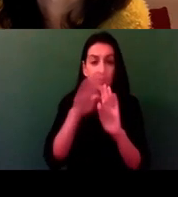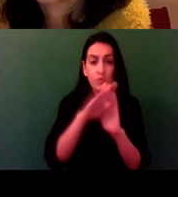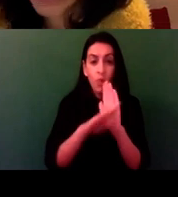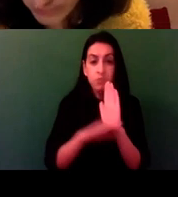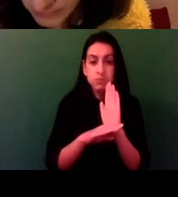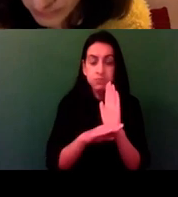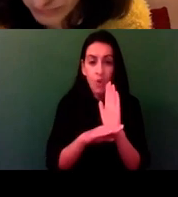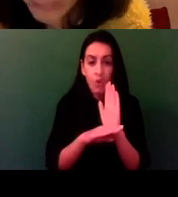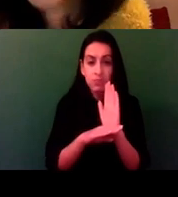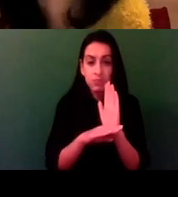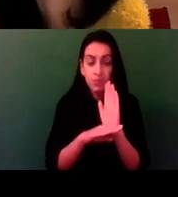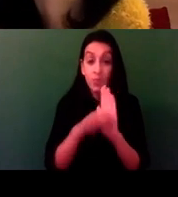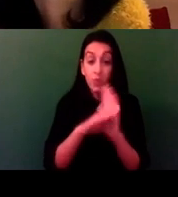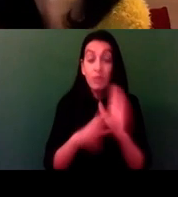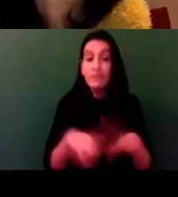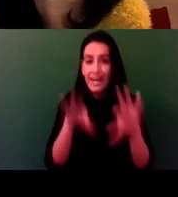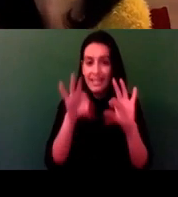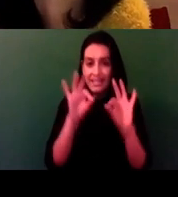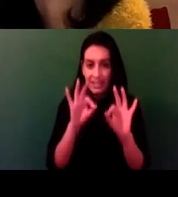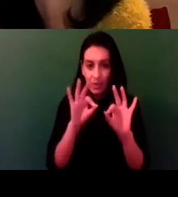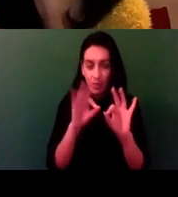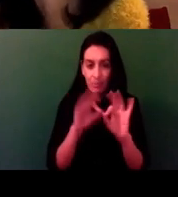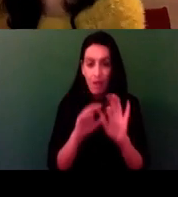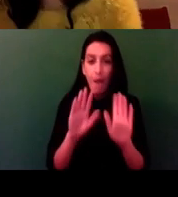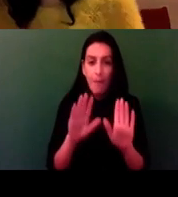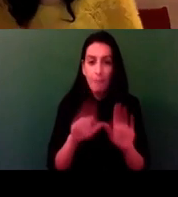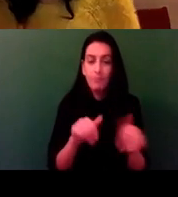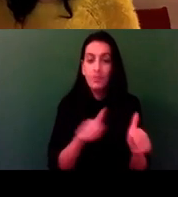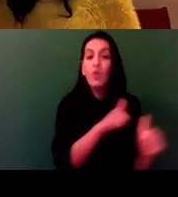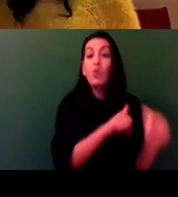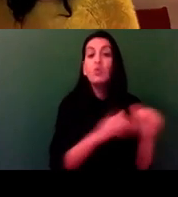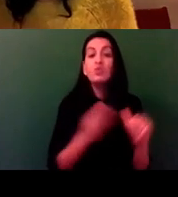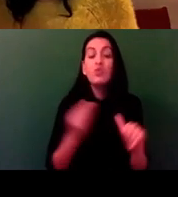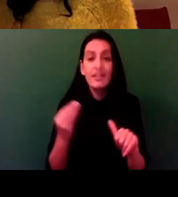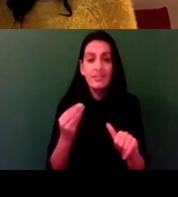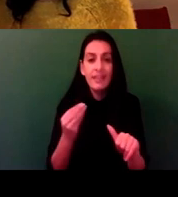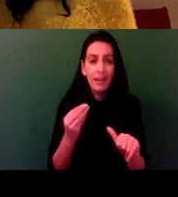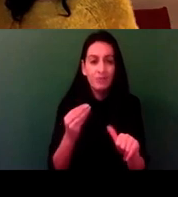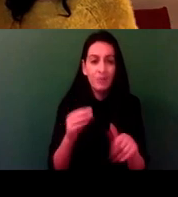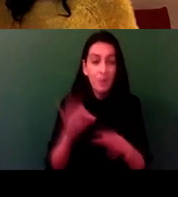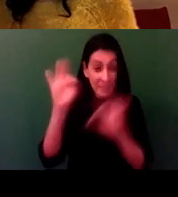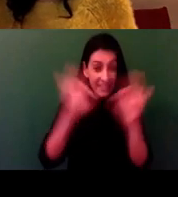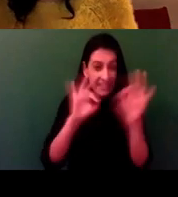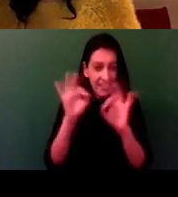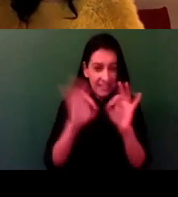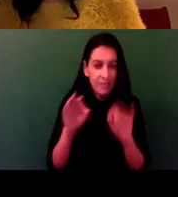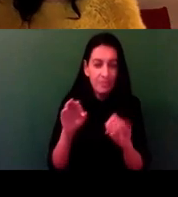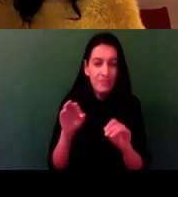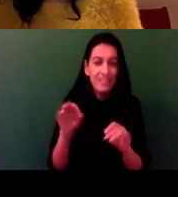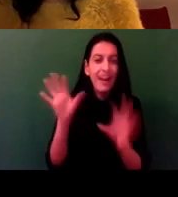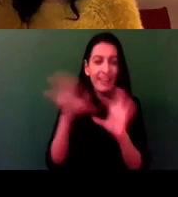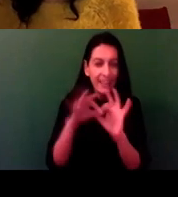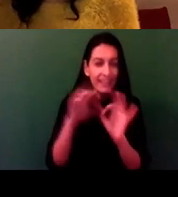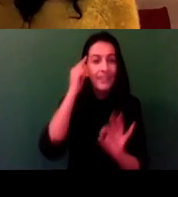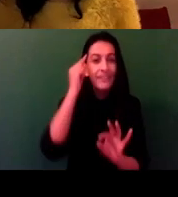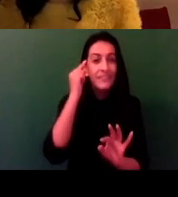mekandaki formun, biçimin dikte edilmesini üstlenmiyor. Bu anlamda aslında tam